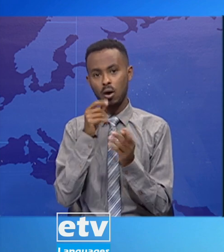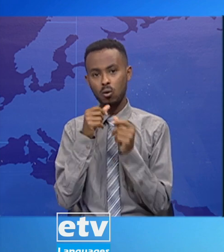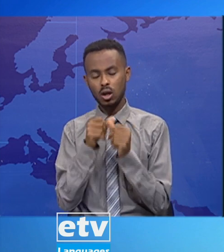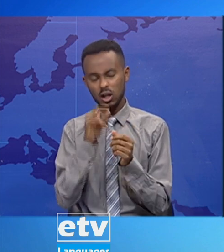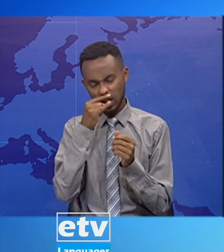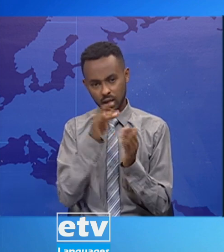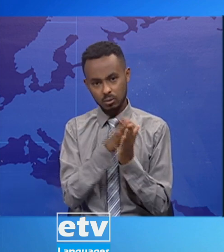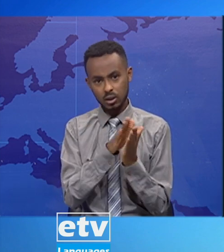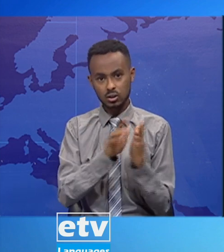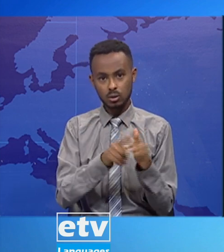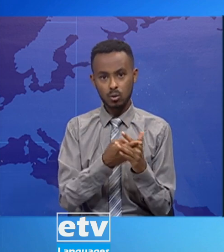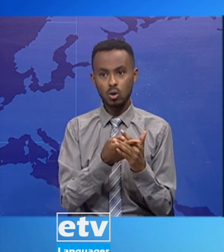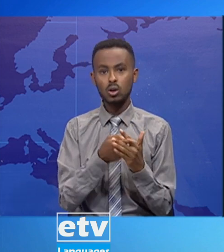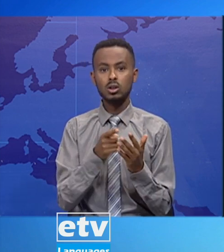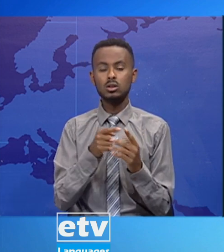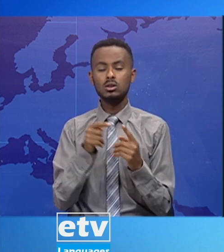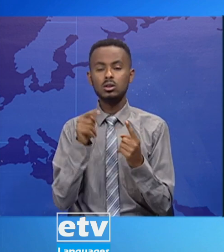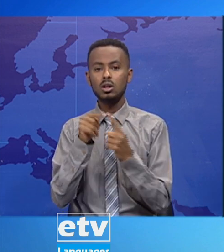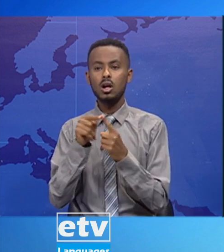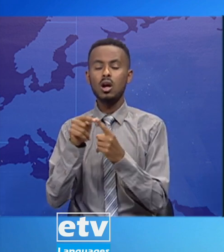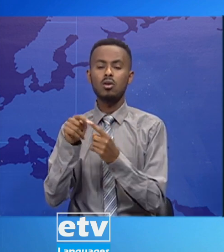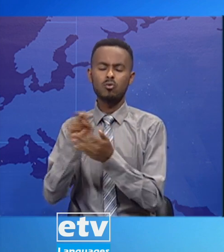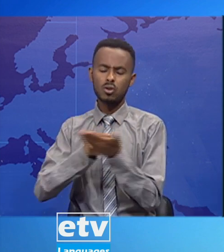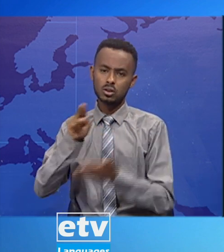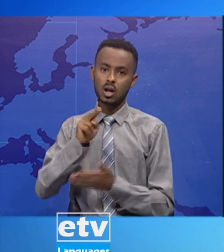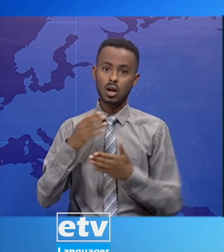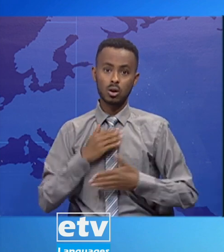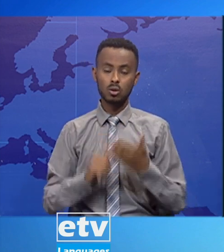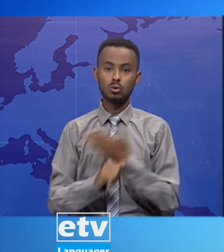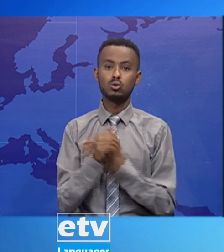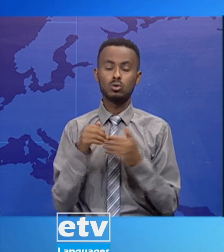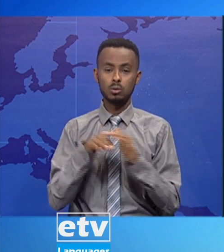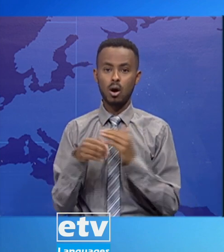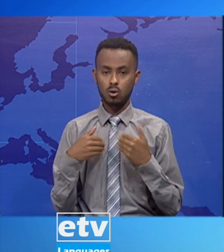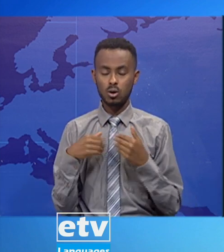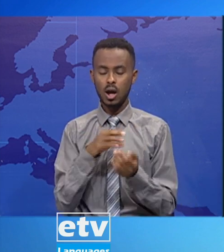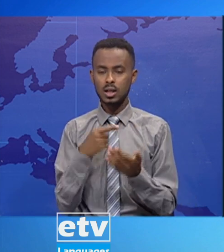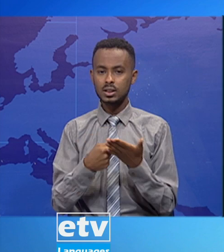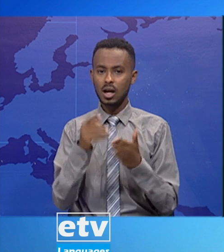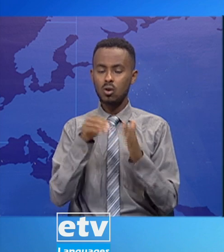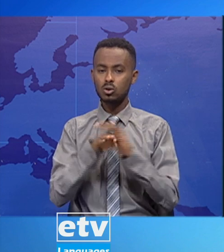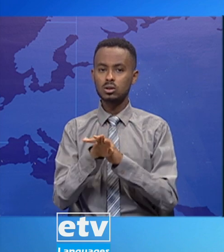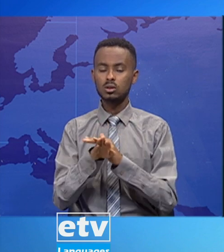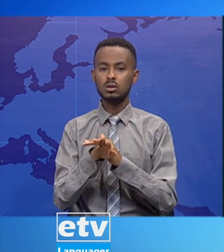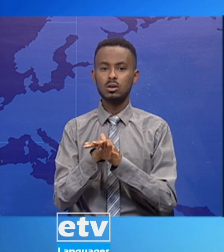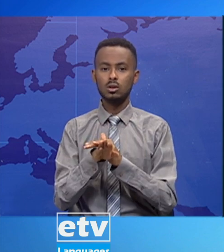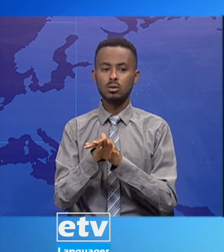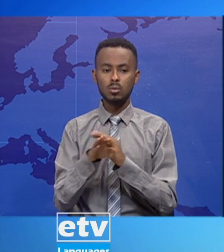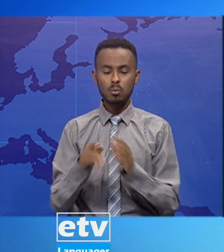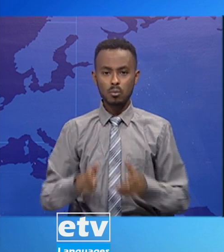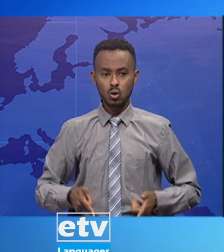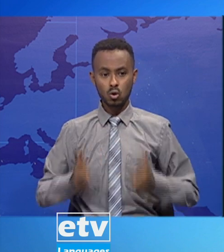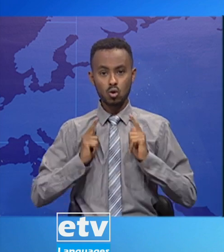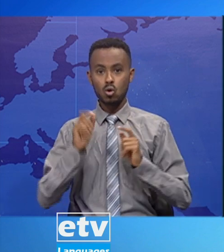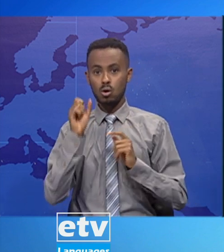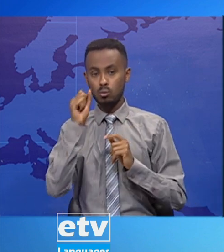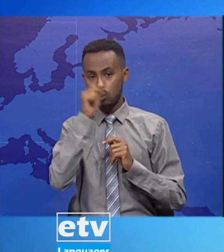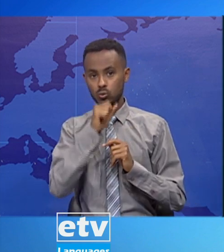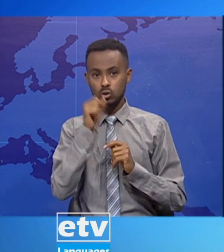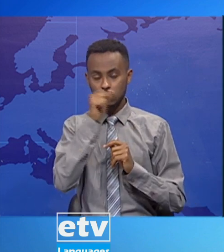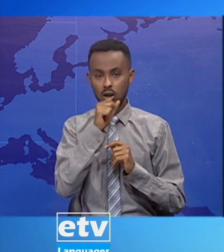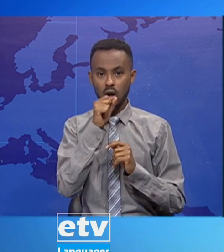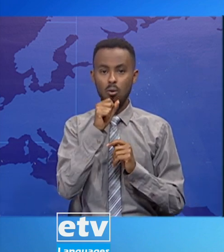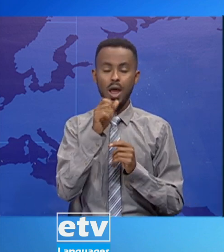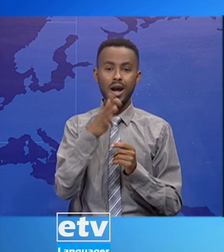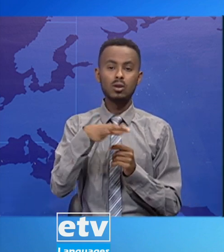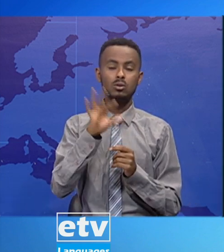ከማለጻናት ጀምሮ ስነልቦናቸው አካል ጉዳተኞች አሉ ማለጻናት ውስጥም ስለዚህ እዛ ውስጥም በሚኖሩ ሙዚቃ መልቀቅ